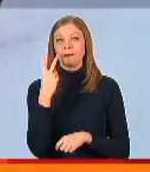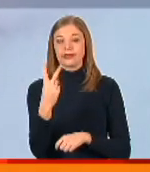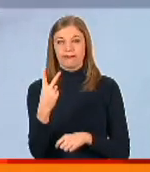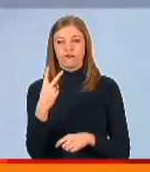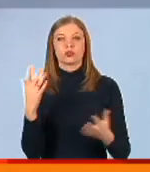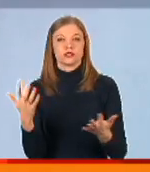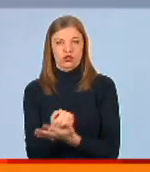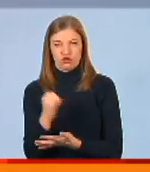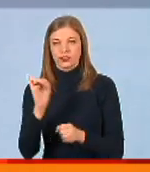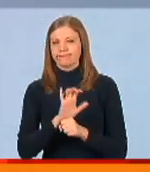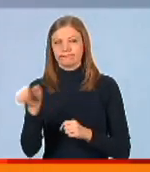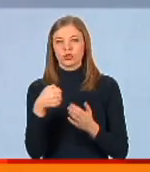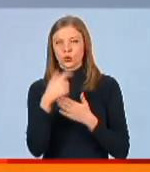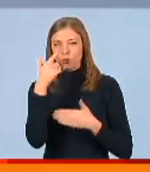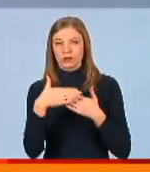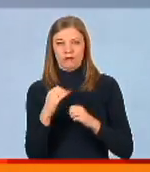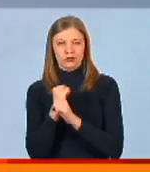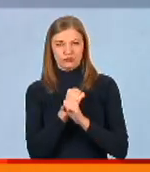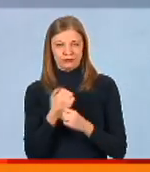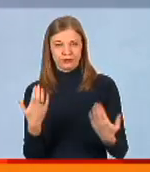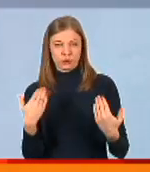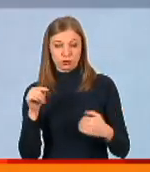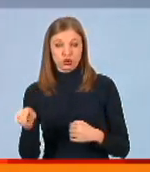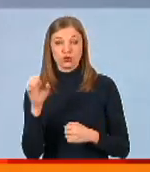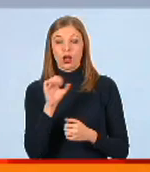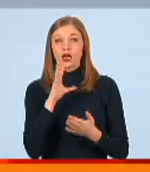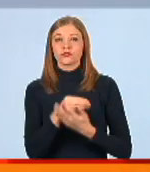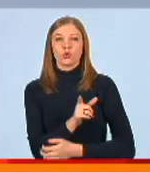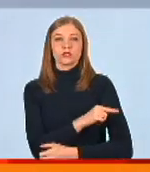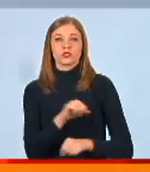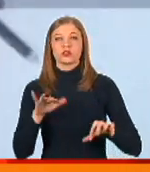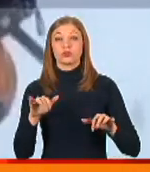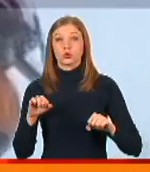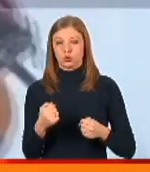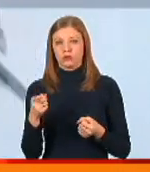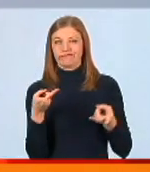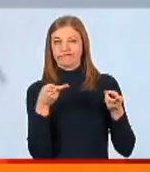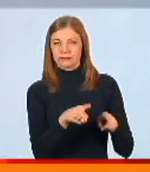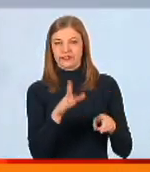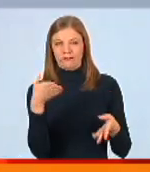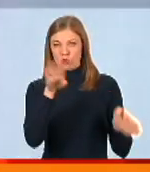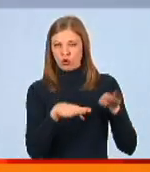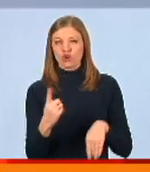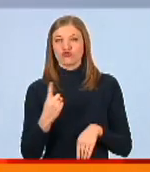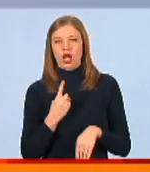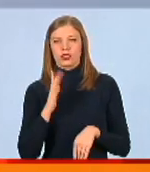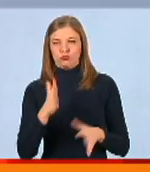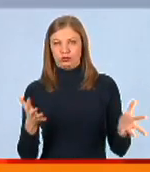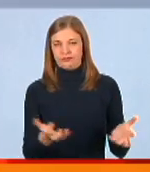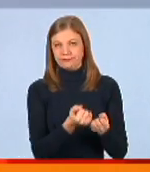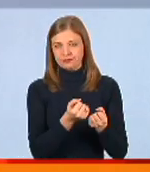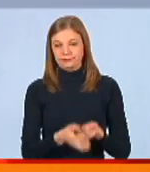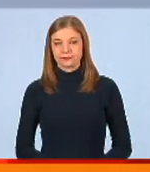заблуд знайшли та доправили до найближчої бази відпочинку. Свого знесиленого друга вони залишили серед гір чекати на